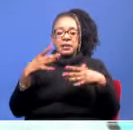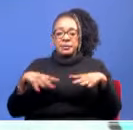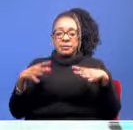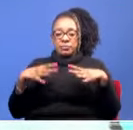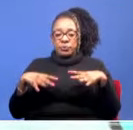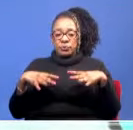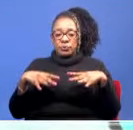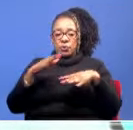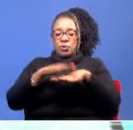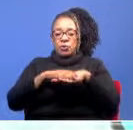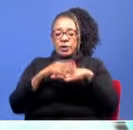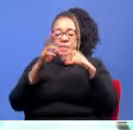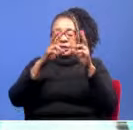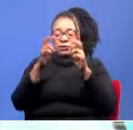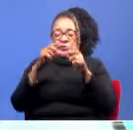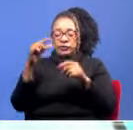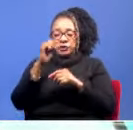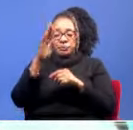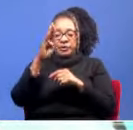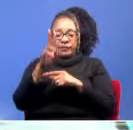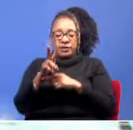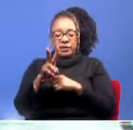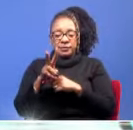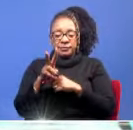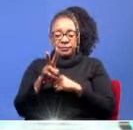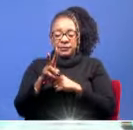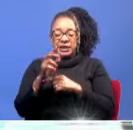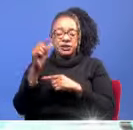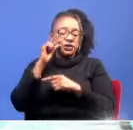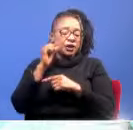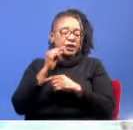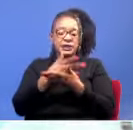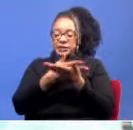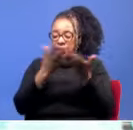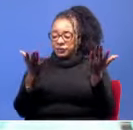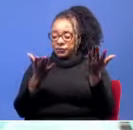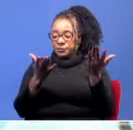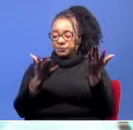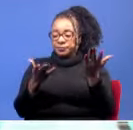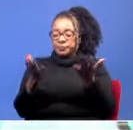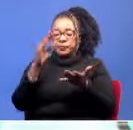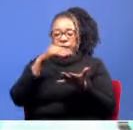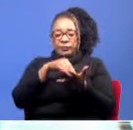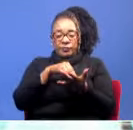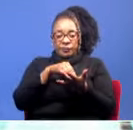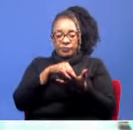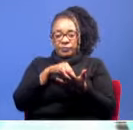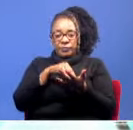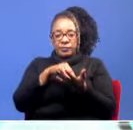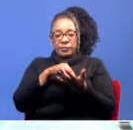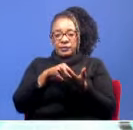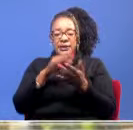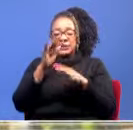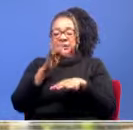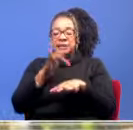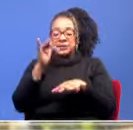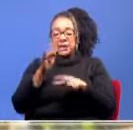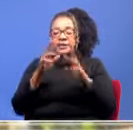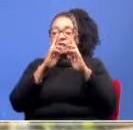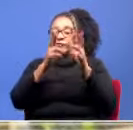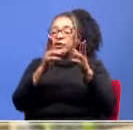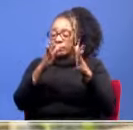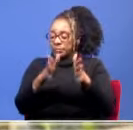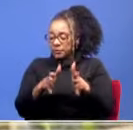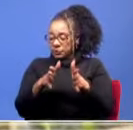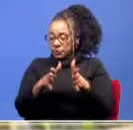issues of GBV and gender in at large. And again, wana wasensitize on the referral pathways. Ni matumaini